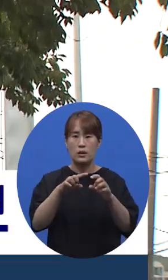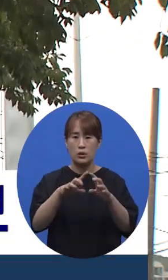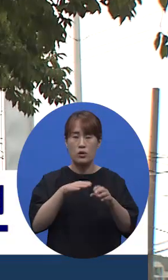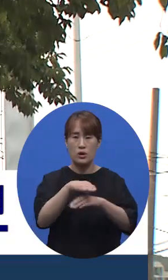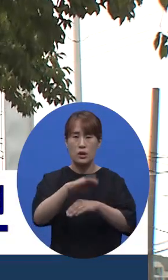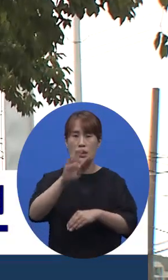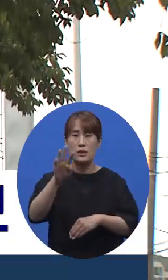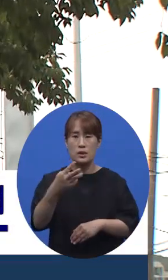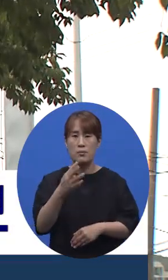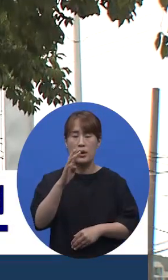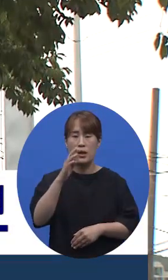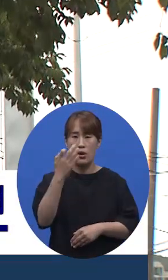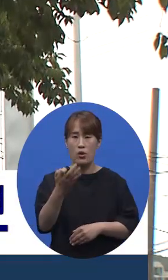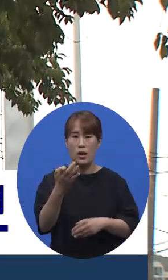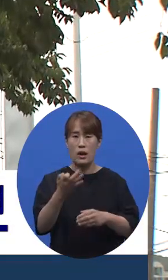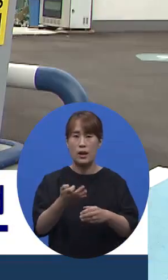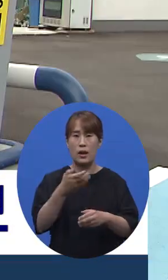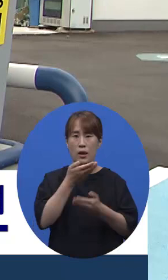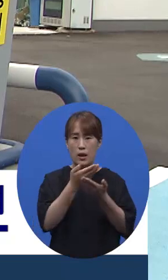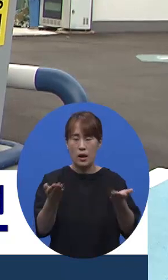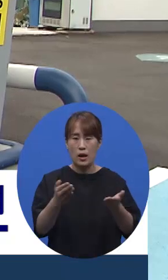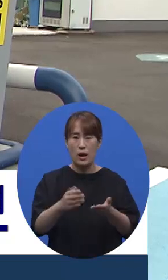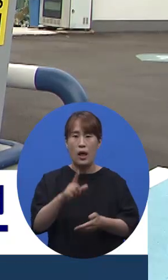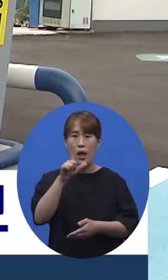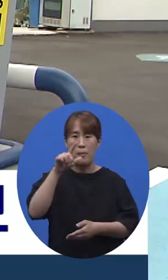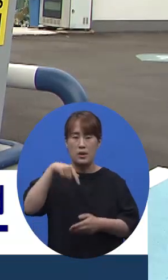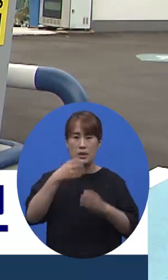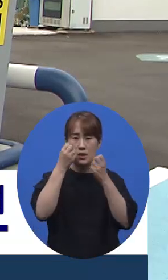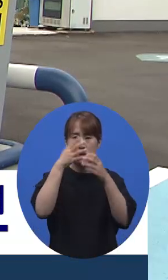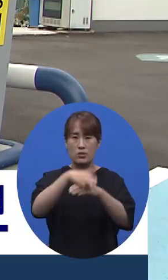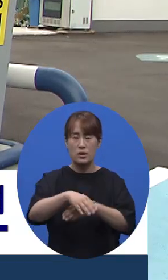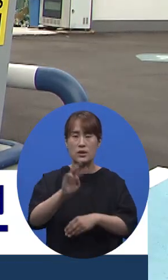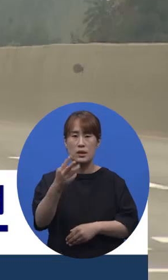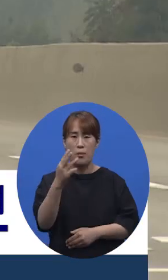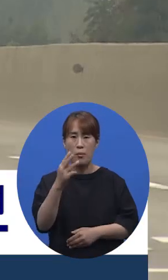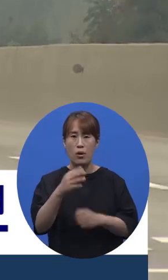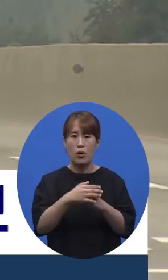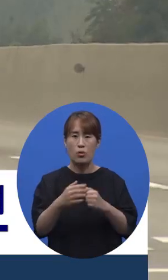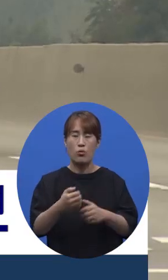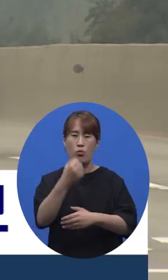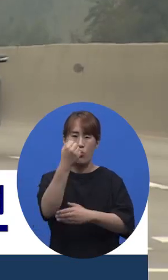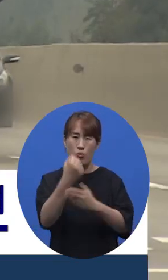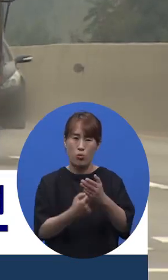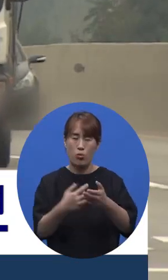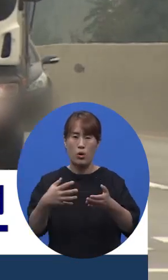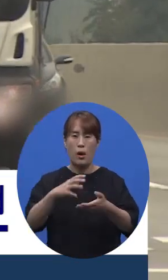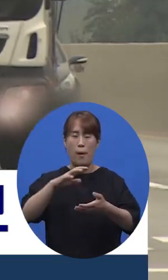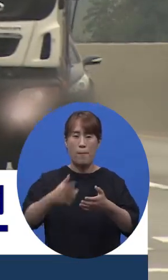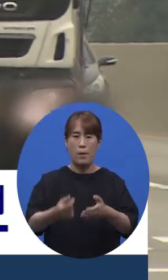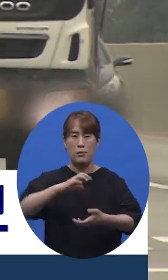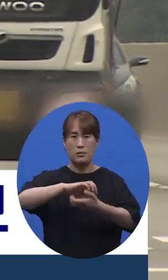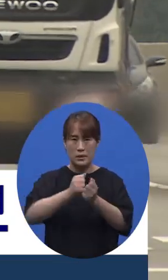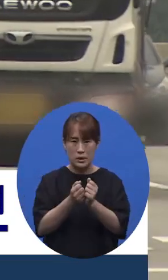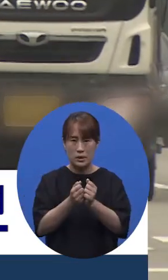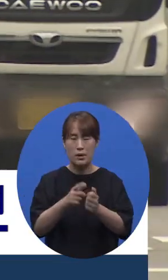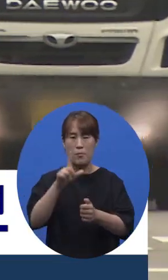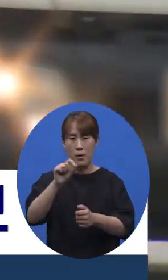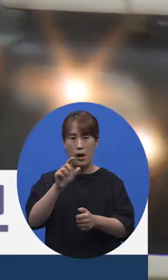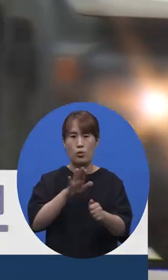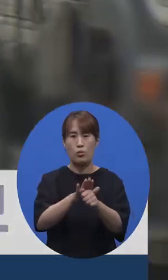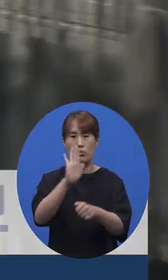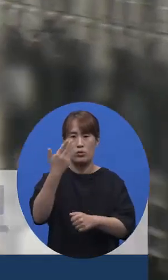전기자동차 300 14대 보급 lpg 화물차 신규 구입 300대 또 경유차 조기폐차 만대